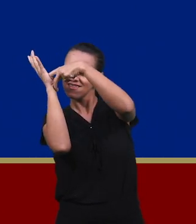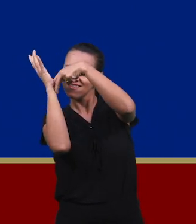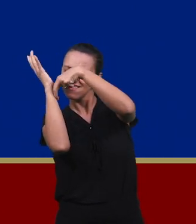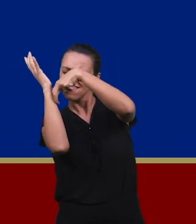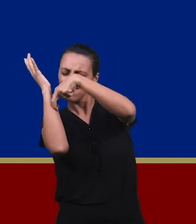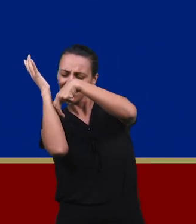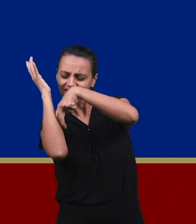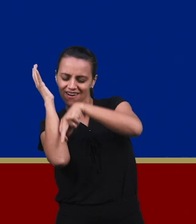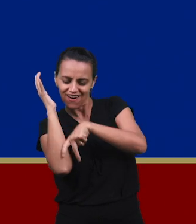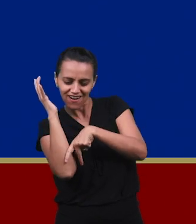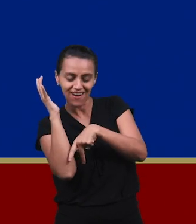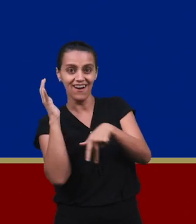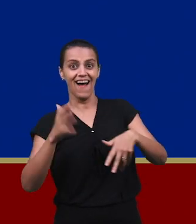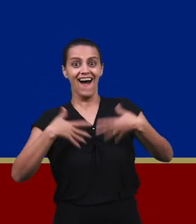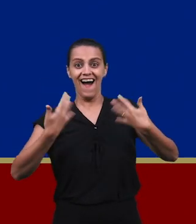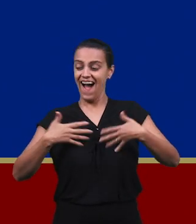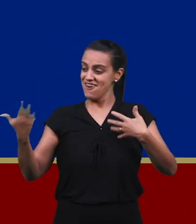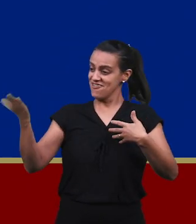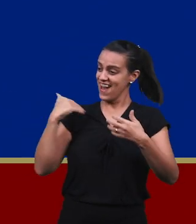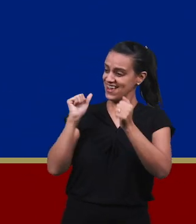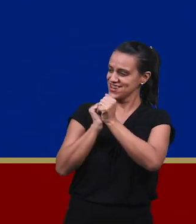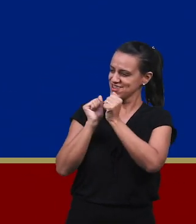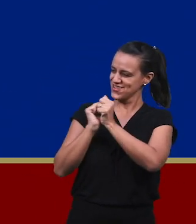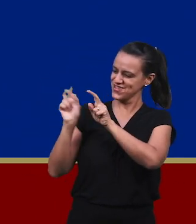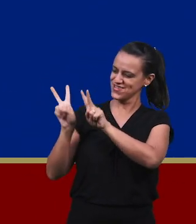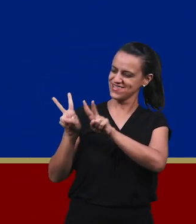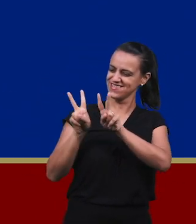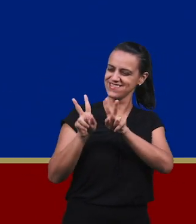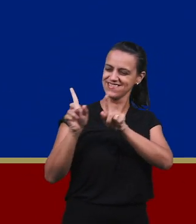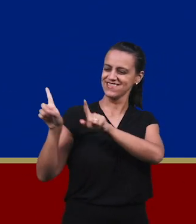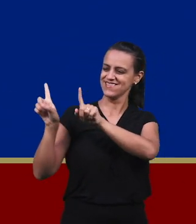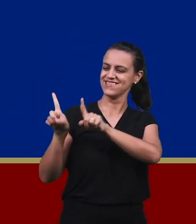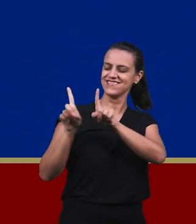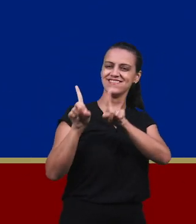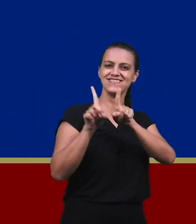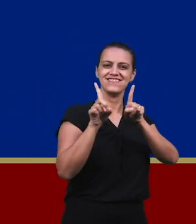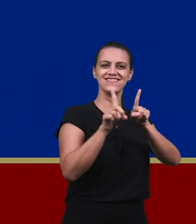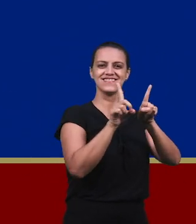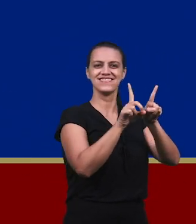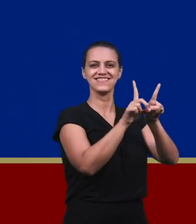joie. C'est-à-dire, Zachée n'a pas laissé Daniel